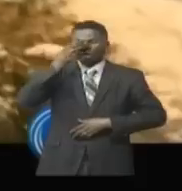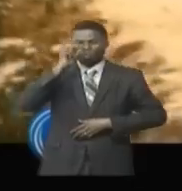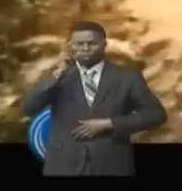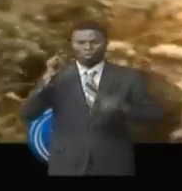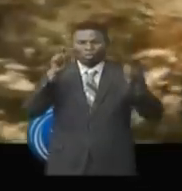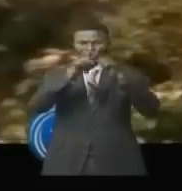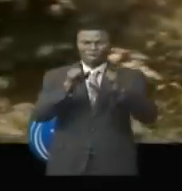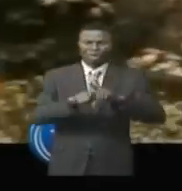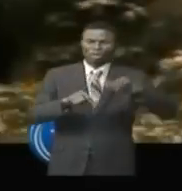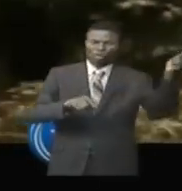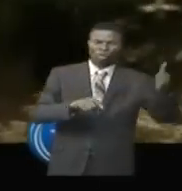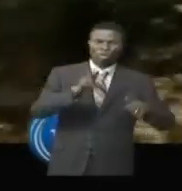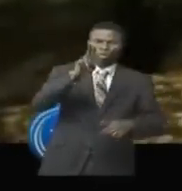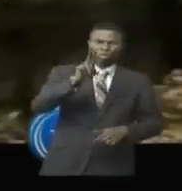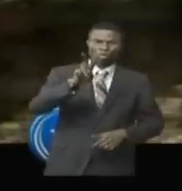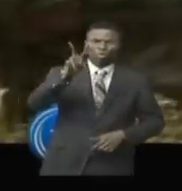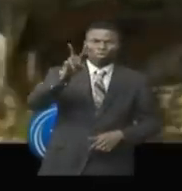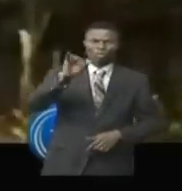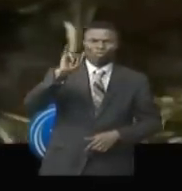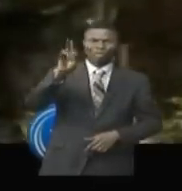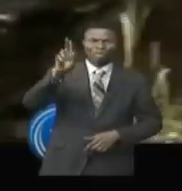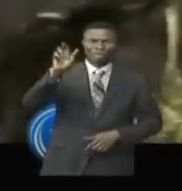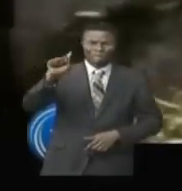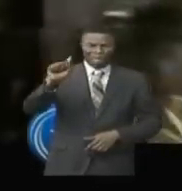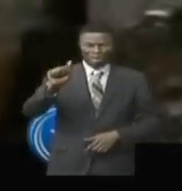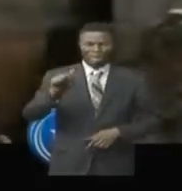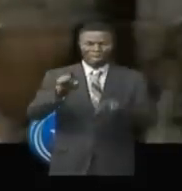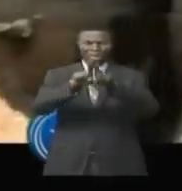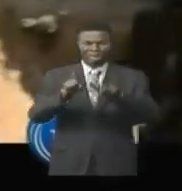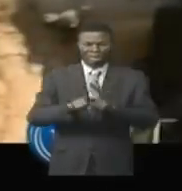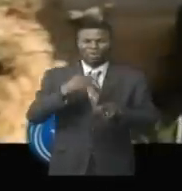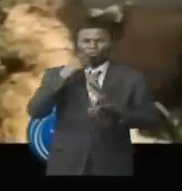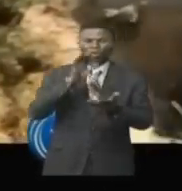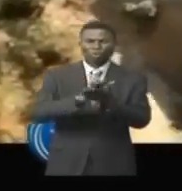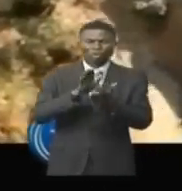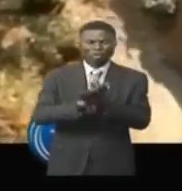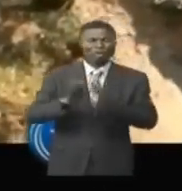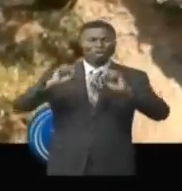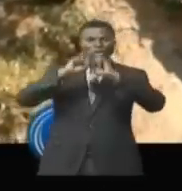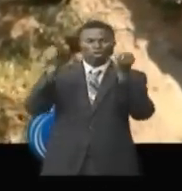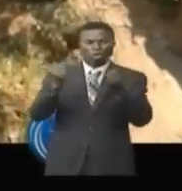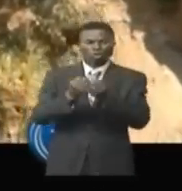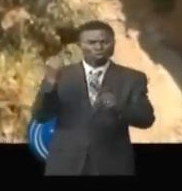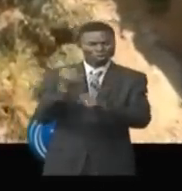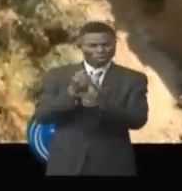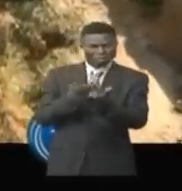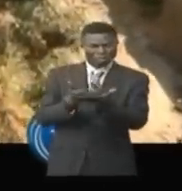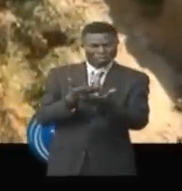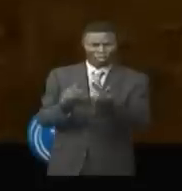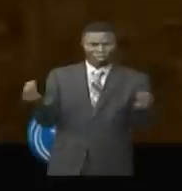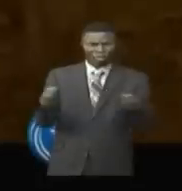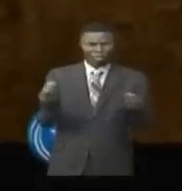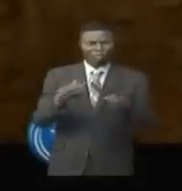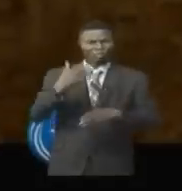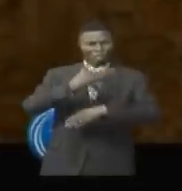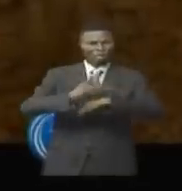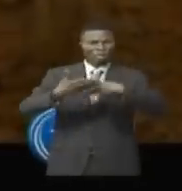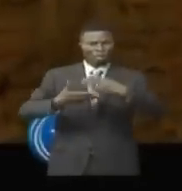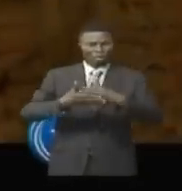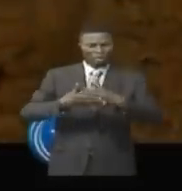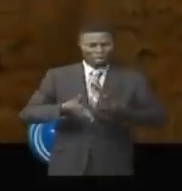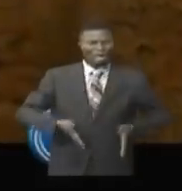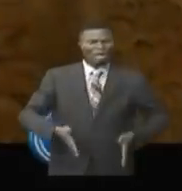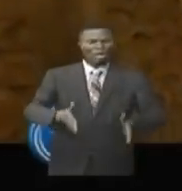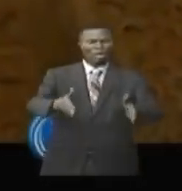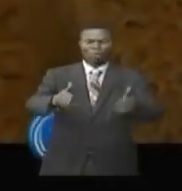Walungu. Le bureau technique de contrôle BTC félicite l'office de route Sud Kivu pour avoir construit un ouvrage